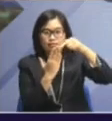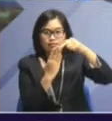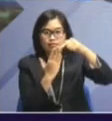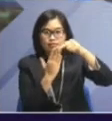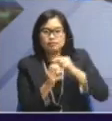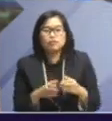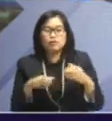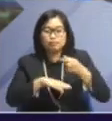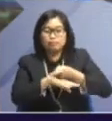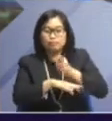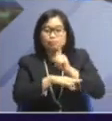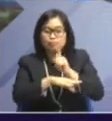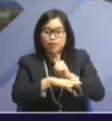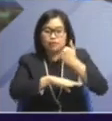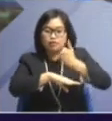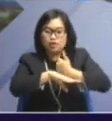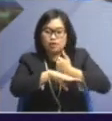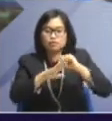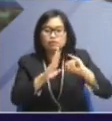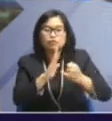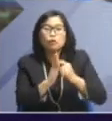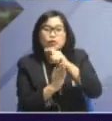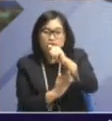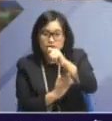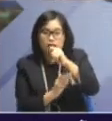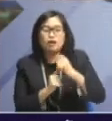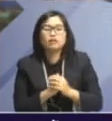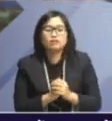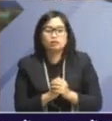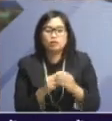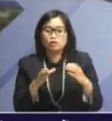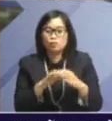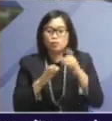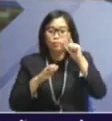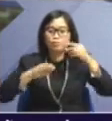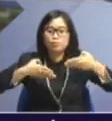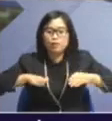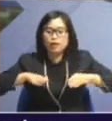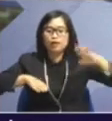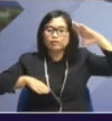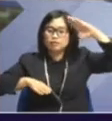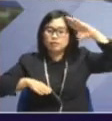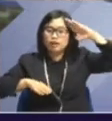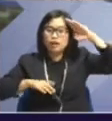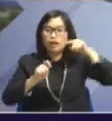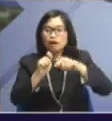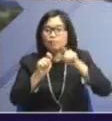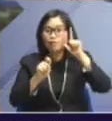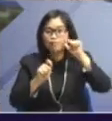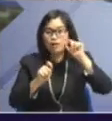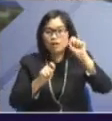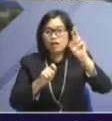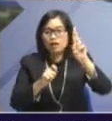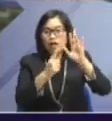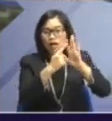มด้วยประธานแม่บ้านมหาดไทยจังหวัดตากคุณสลิษาพิรมรัตน์นะคะและนายอำเภอแม่ระมาดค่ะนาย